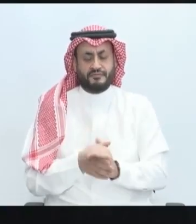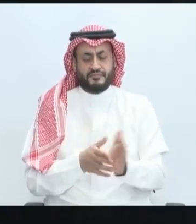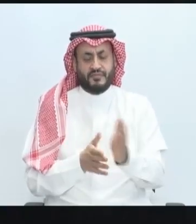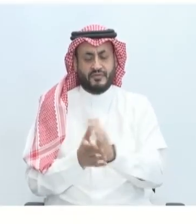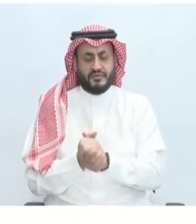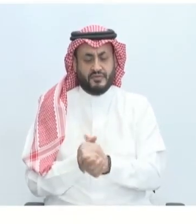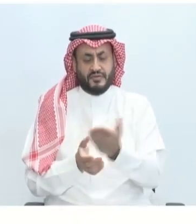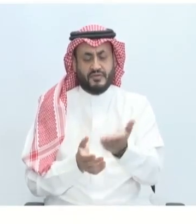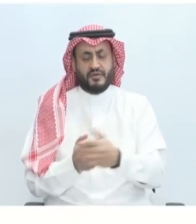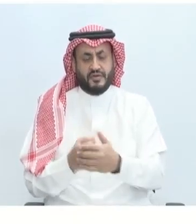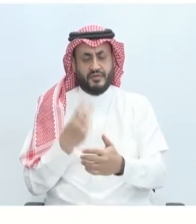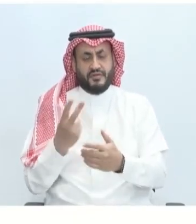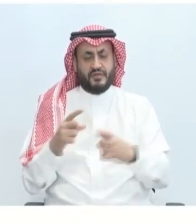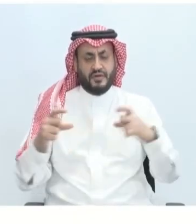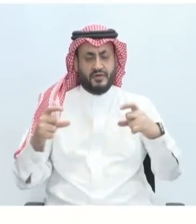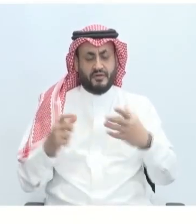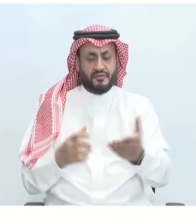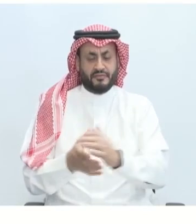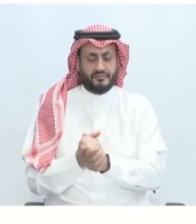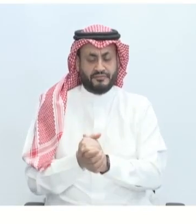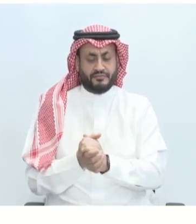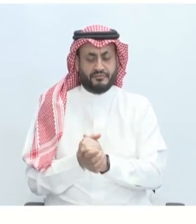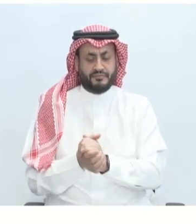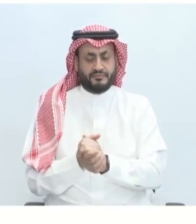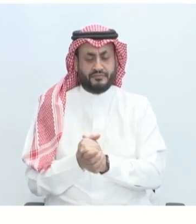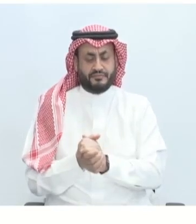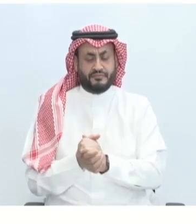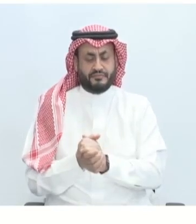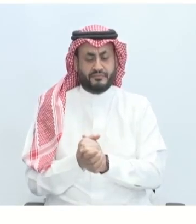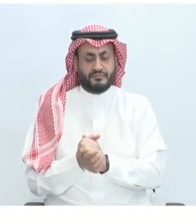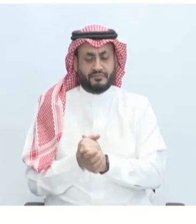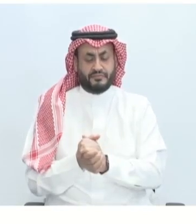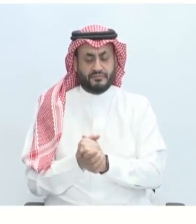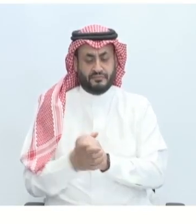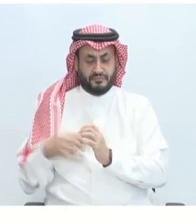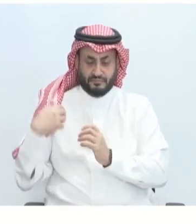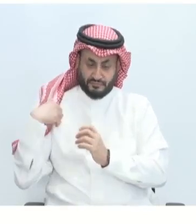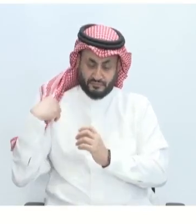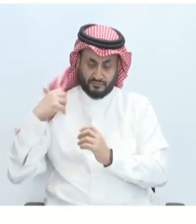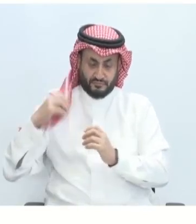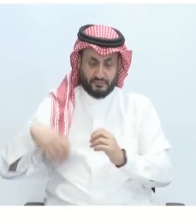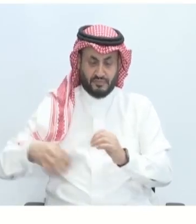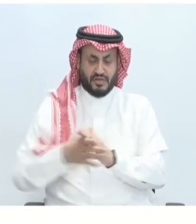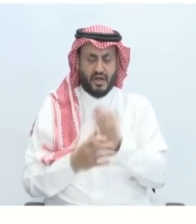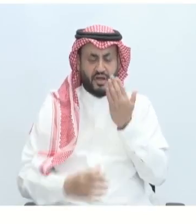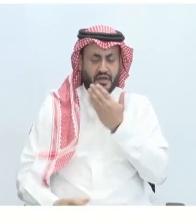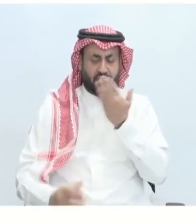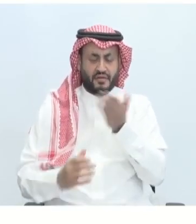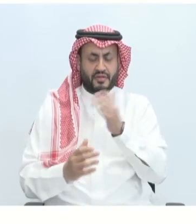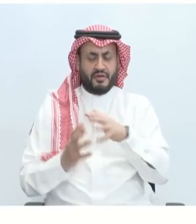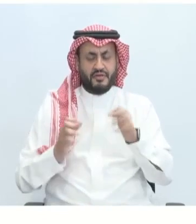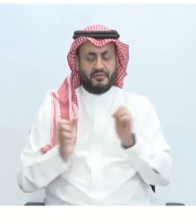بعد ذلك الايه الاخرى يا ايها الذين امنوا ان من ازواجكم واولادكم عدوا لكم فاحذروهم وان تعفوا